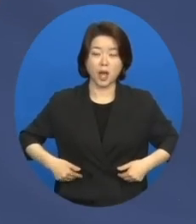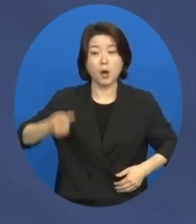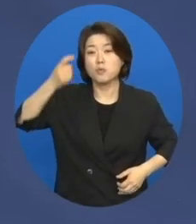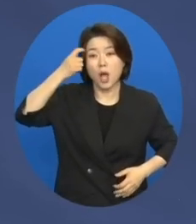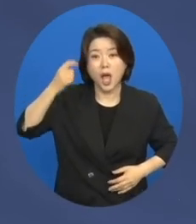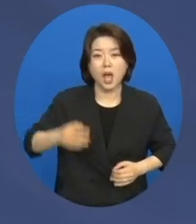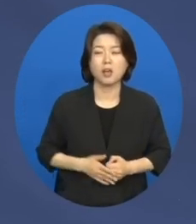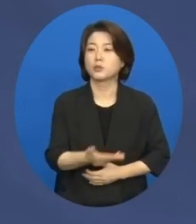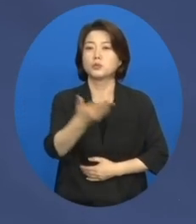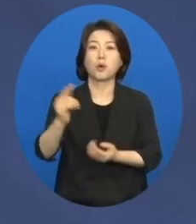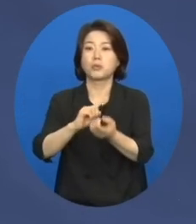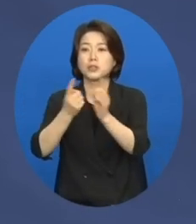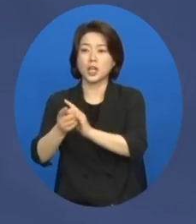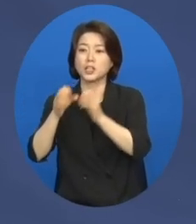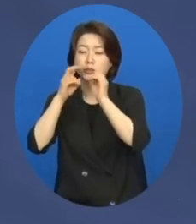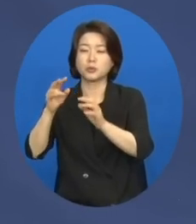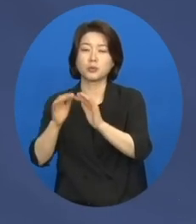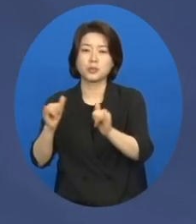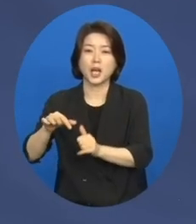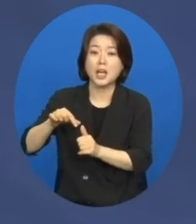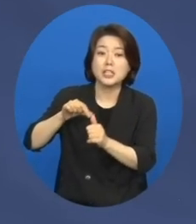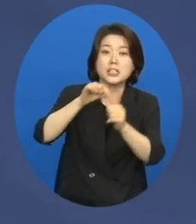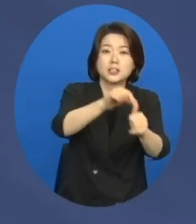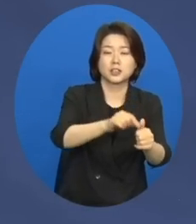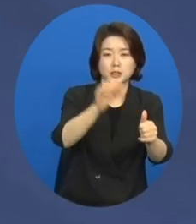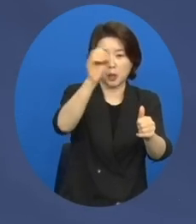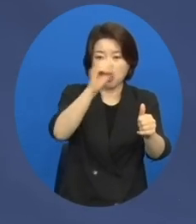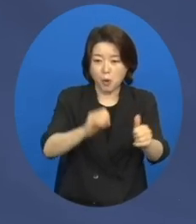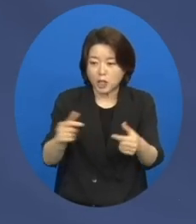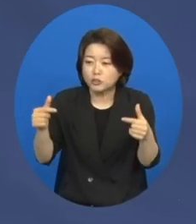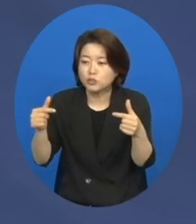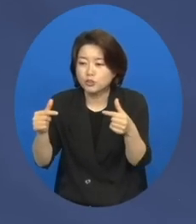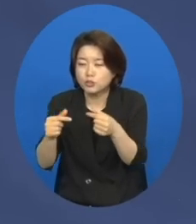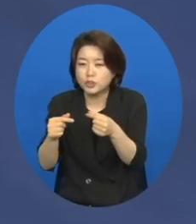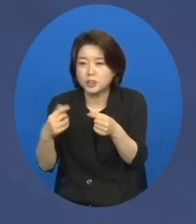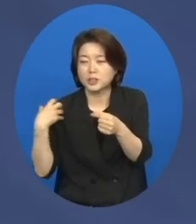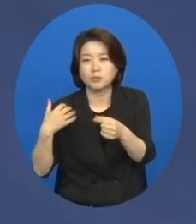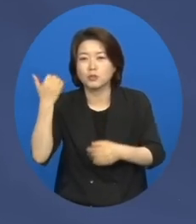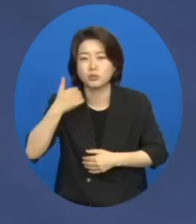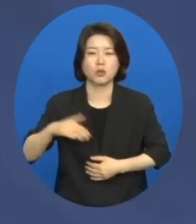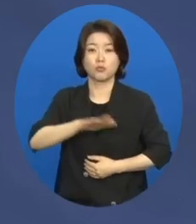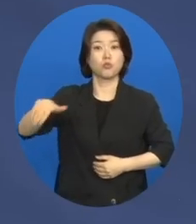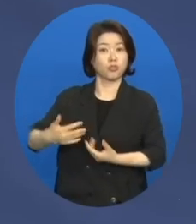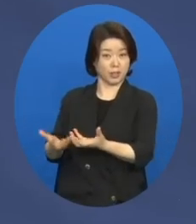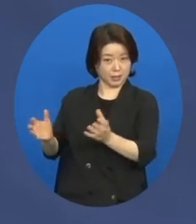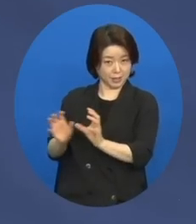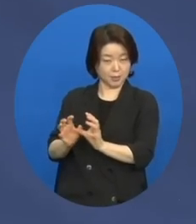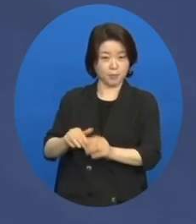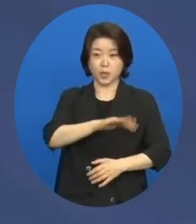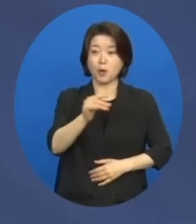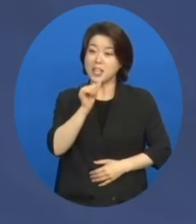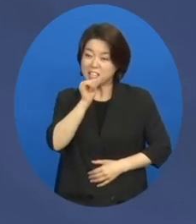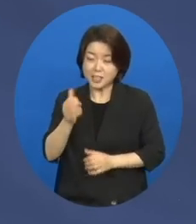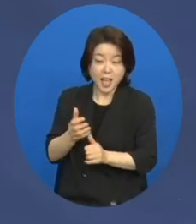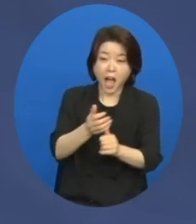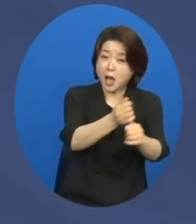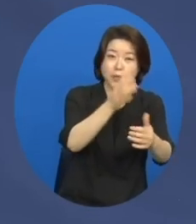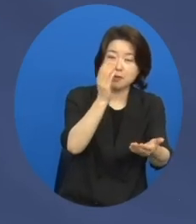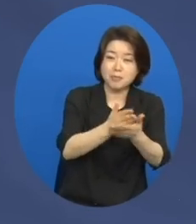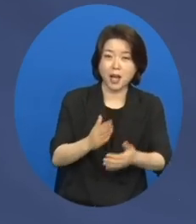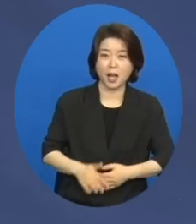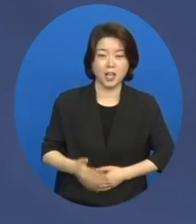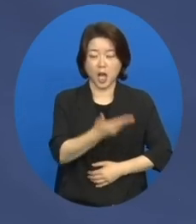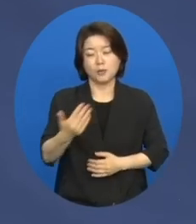왜냐하면 여러분이 선교사로 끌려나갈 확률을 줄여주는 사람이니까. 여러분 절대 끌려나가면 안 돼요. 여러분 계속